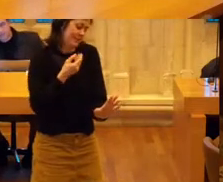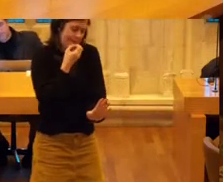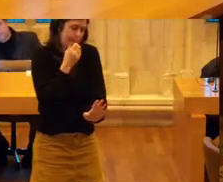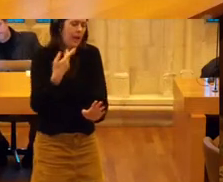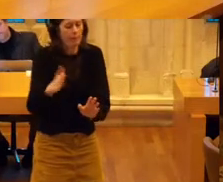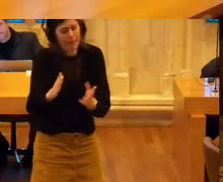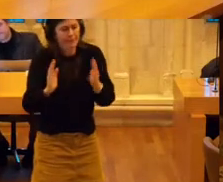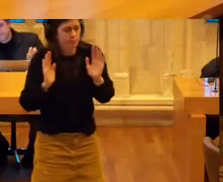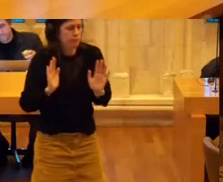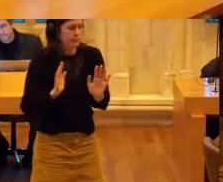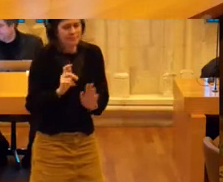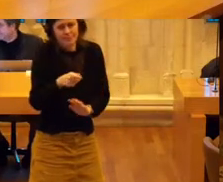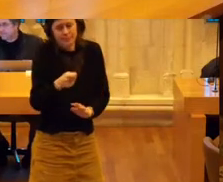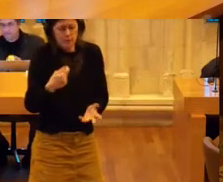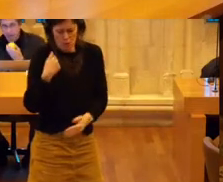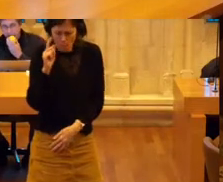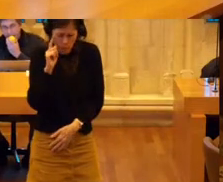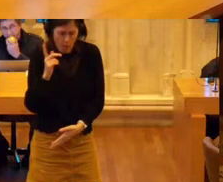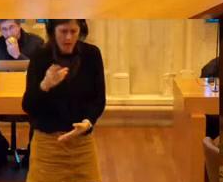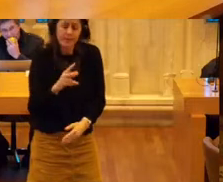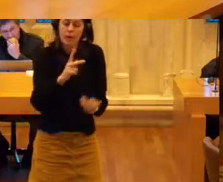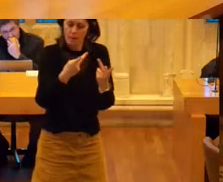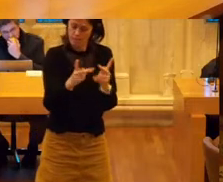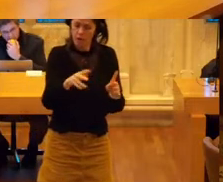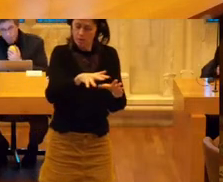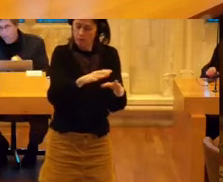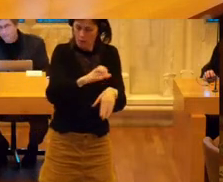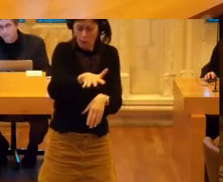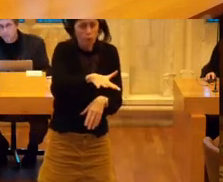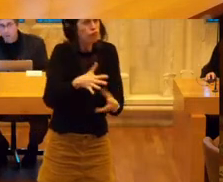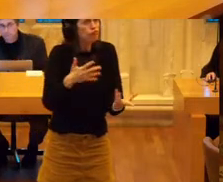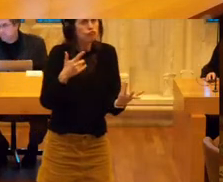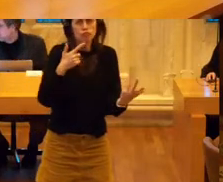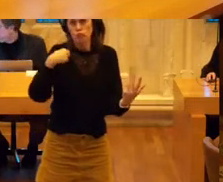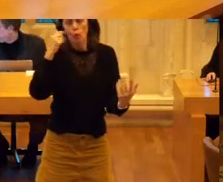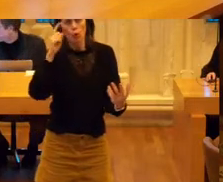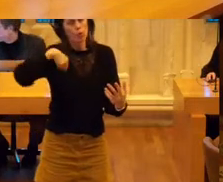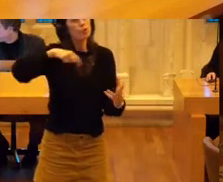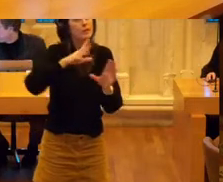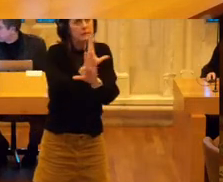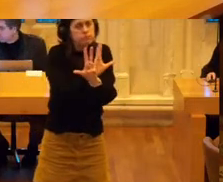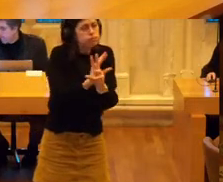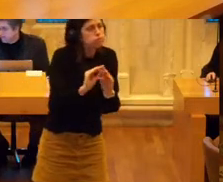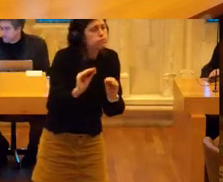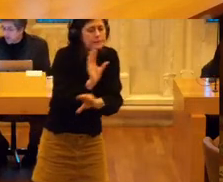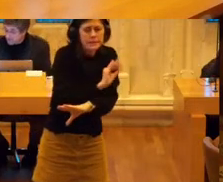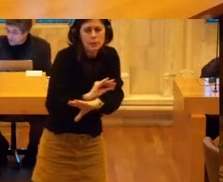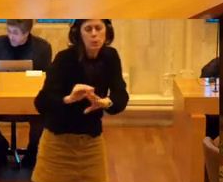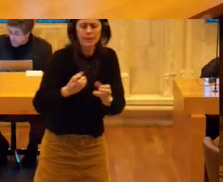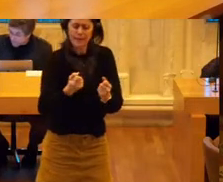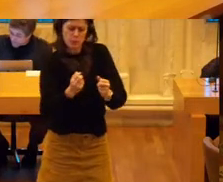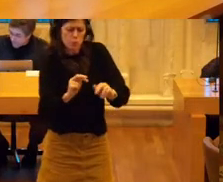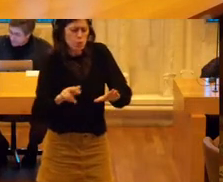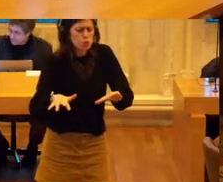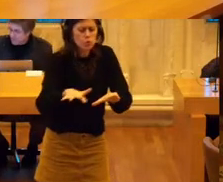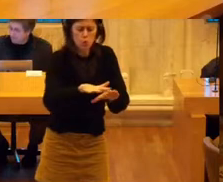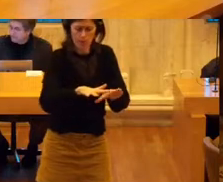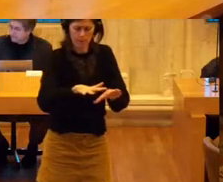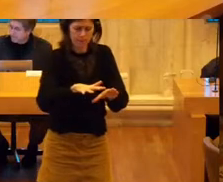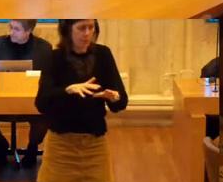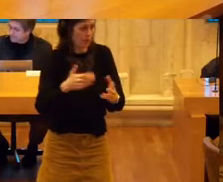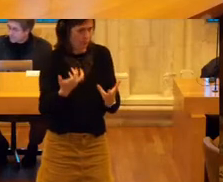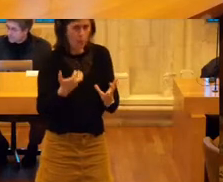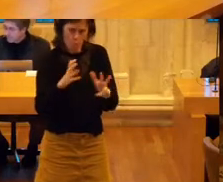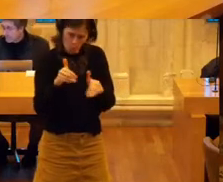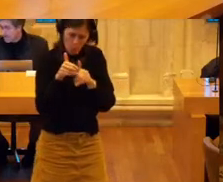sûre est une préoccupation quotidienne qui nous anime chaque jour pour essayer de poursuivre dans ce sens. Et pour cela, et ce